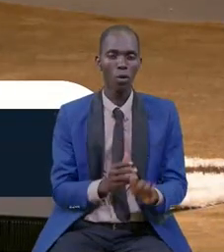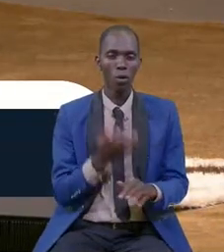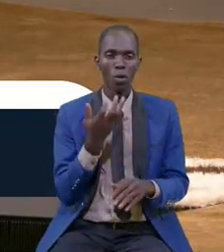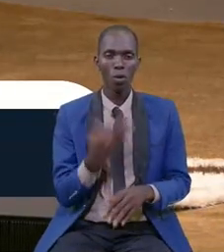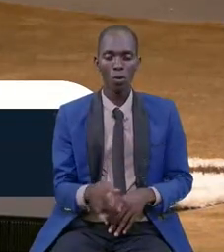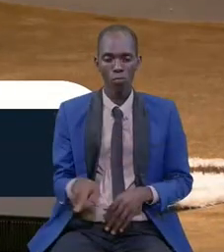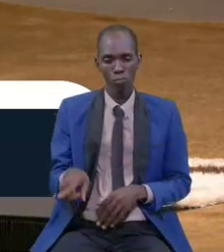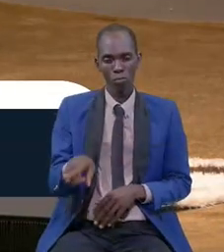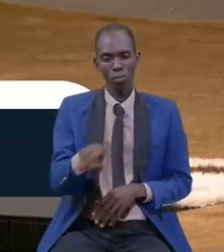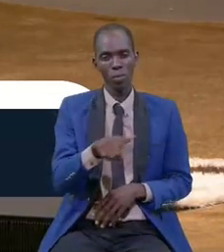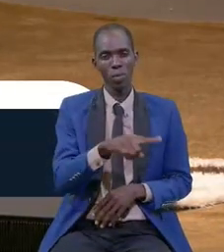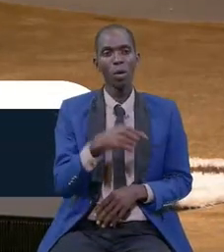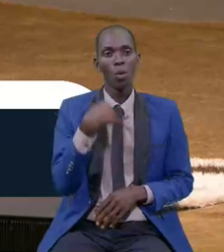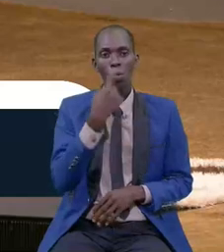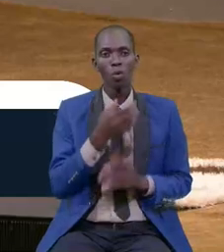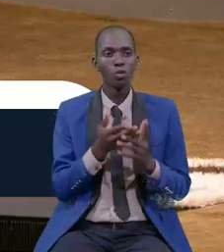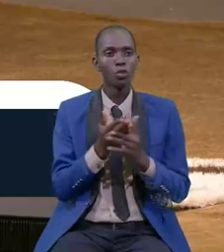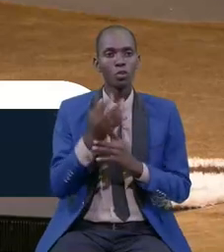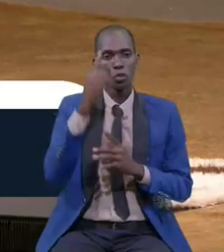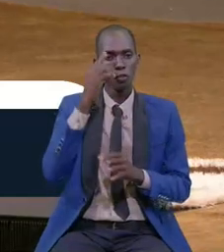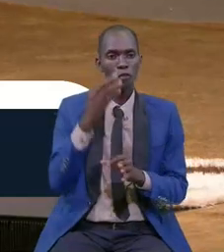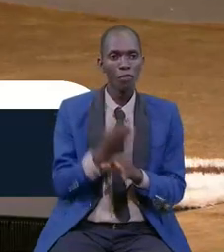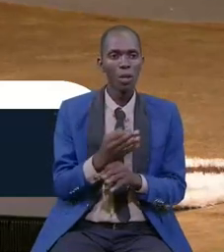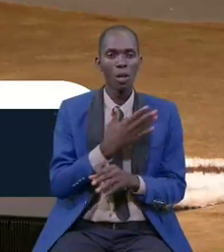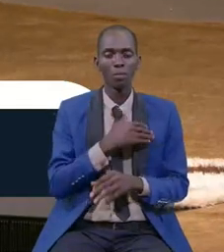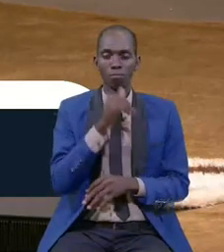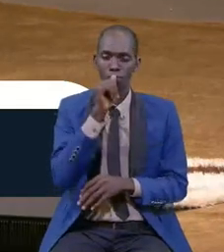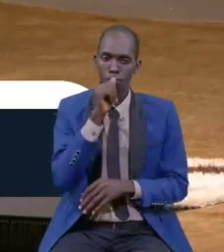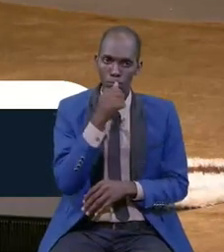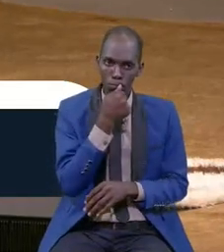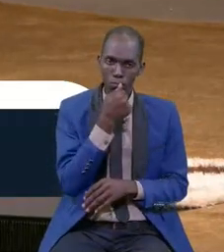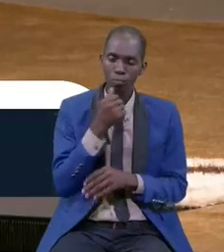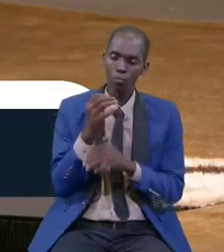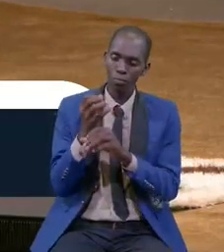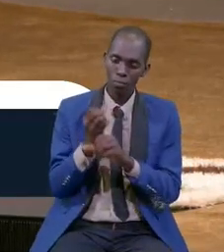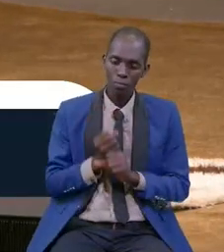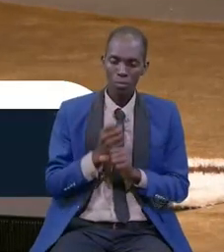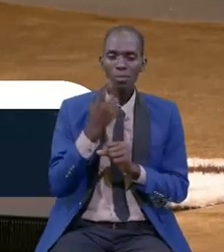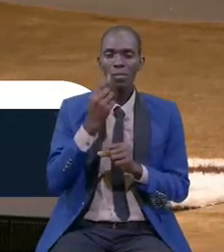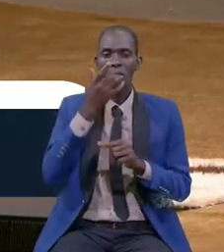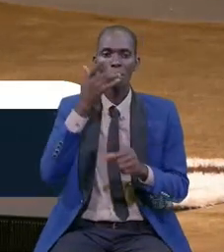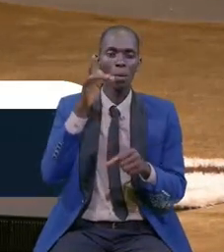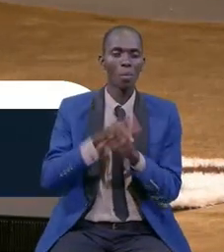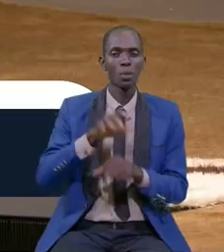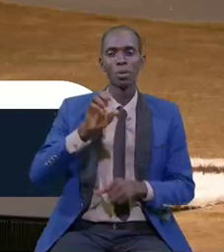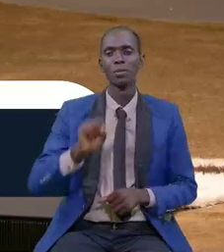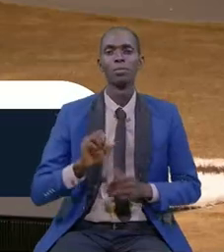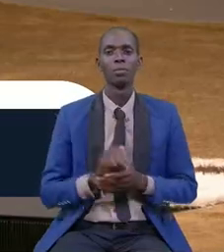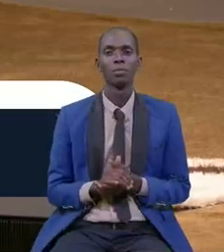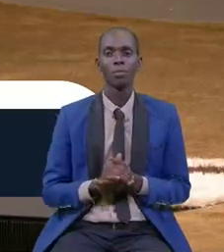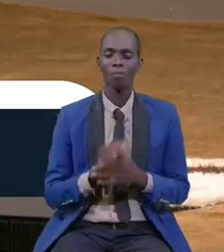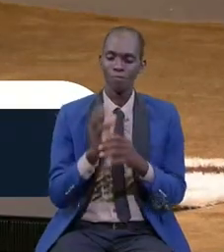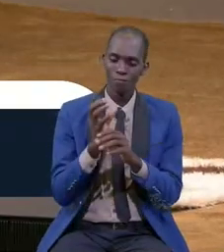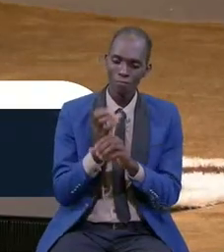ceux qui par la foi et la persévérance héritent des promesses et que vous imitiez ceux qui